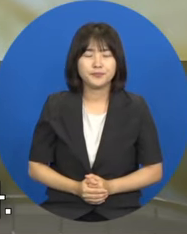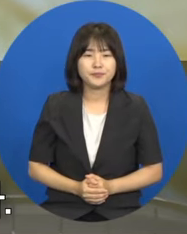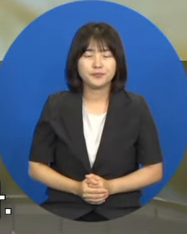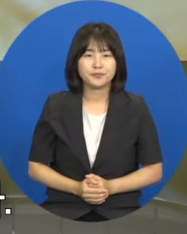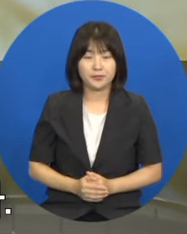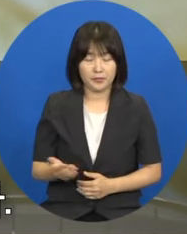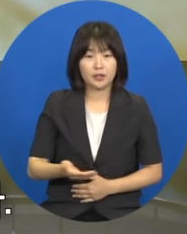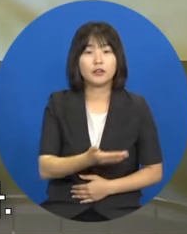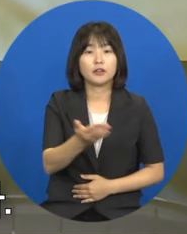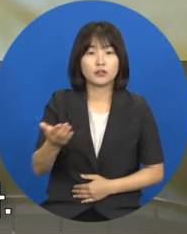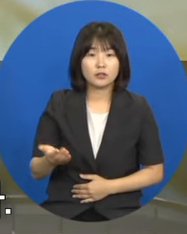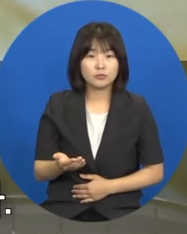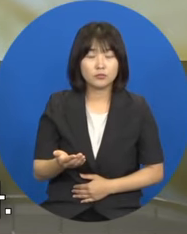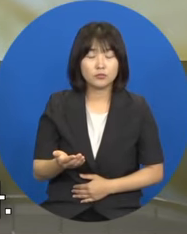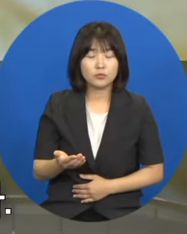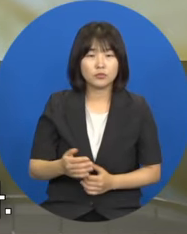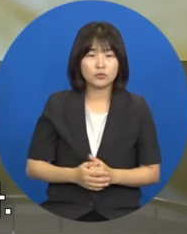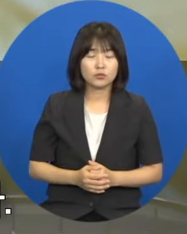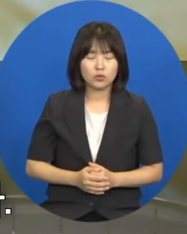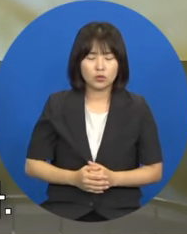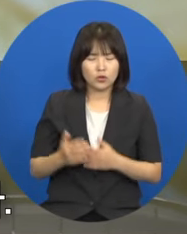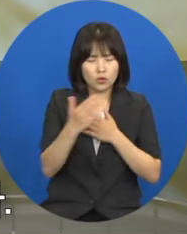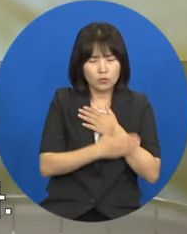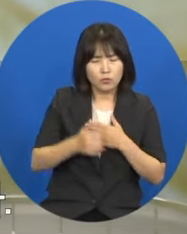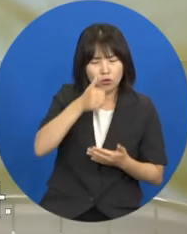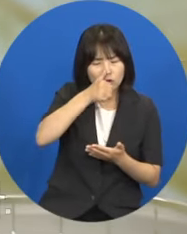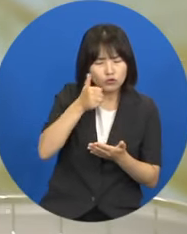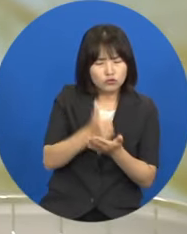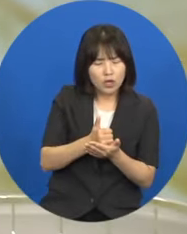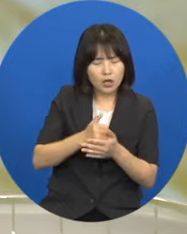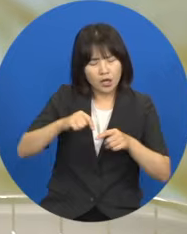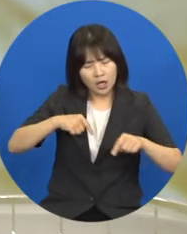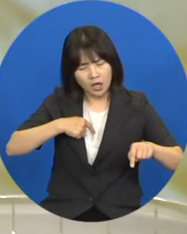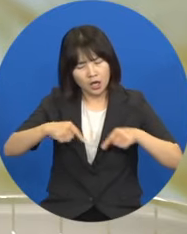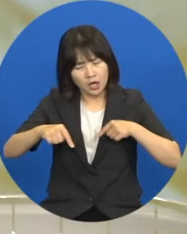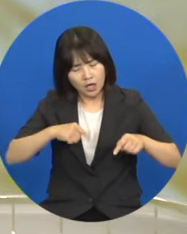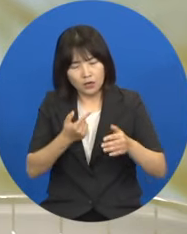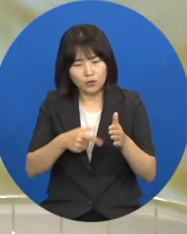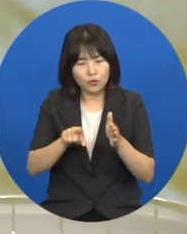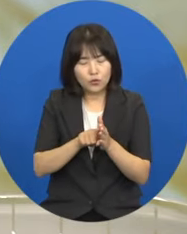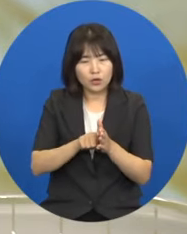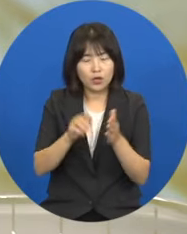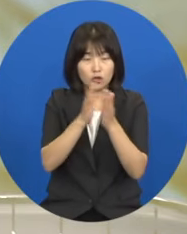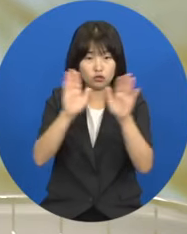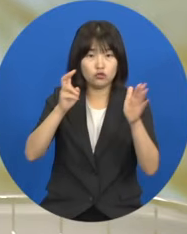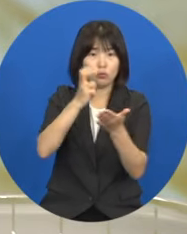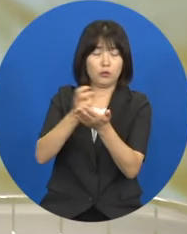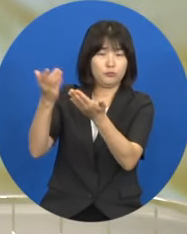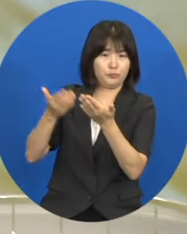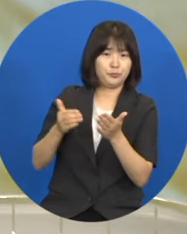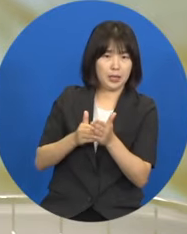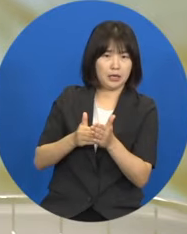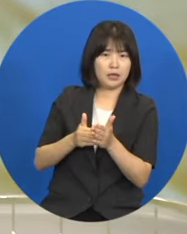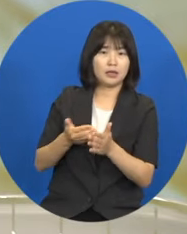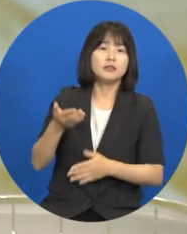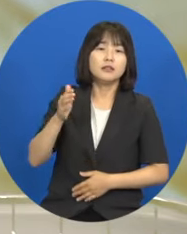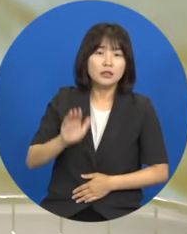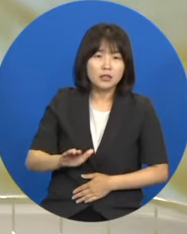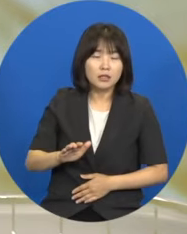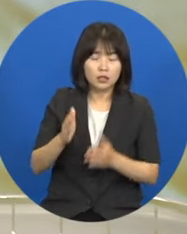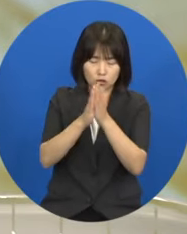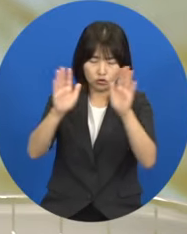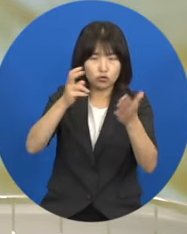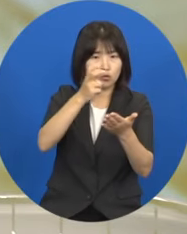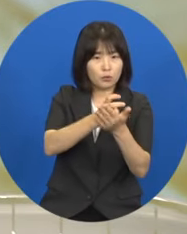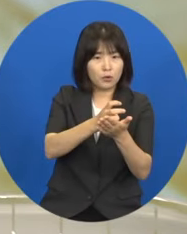여러분, 우리 몸의 죄성을 다스리고 훈육하기 위해 율법이 주어졌습니다. 그런데 그